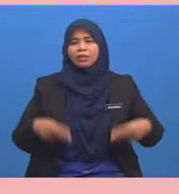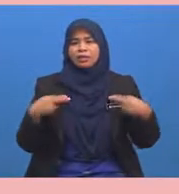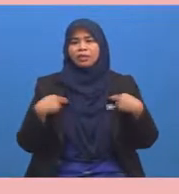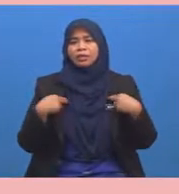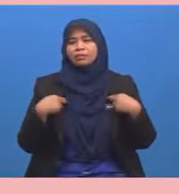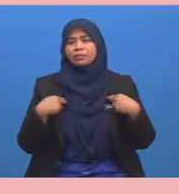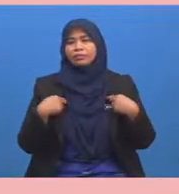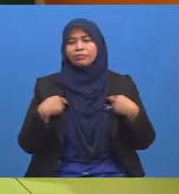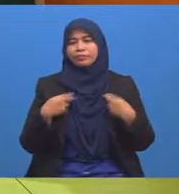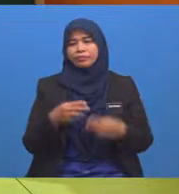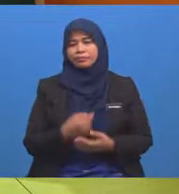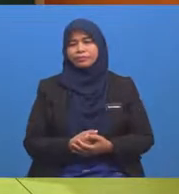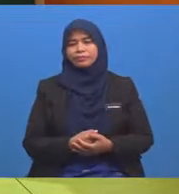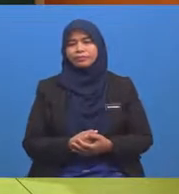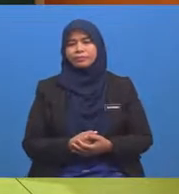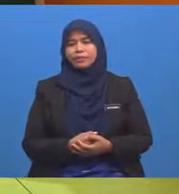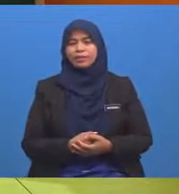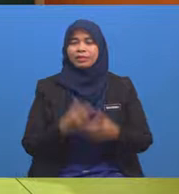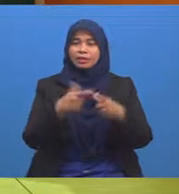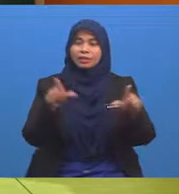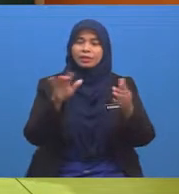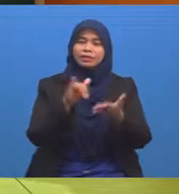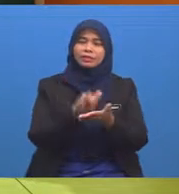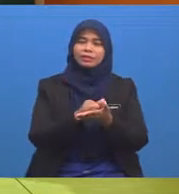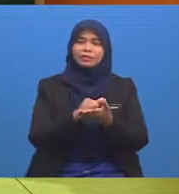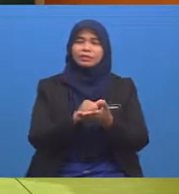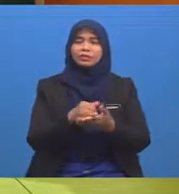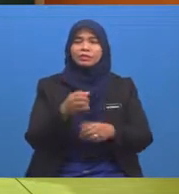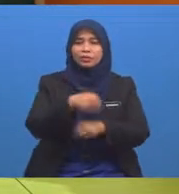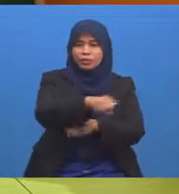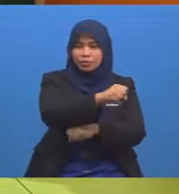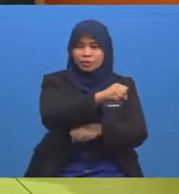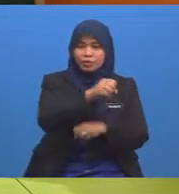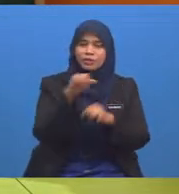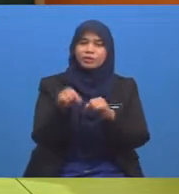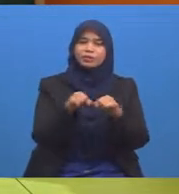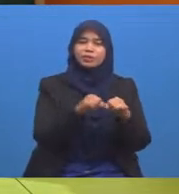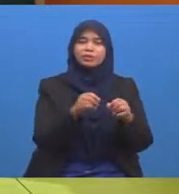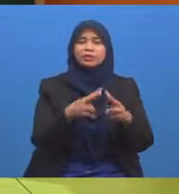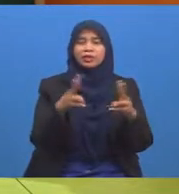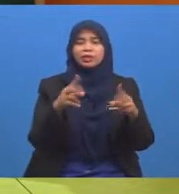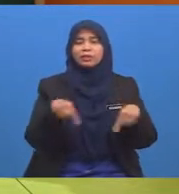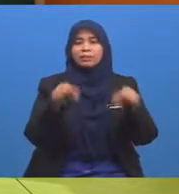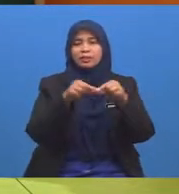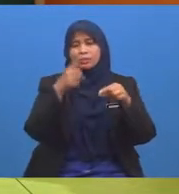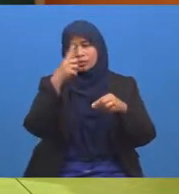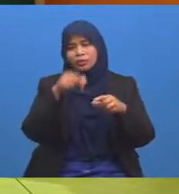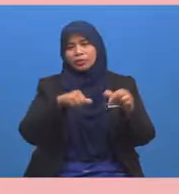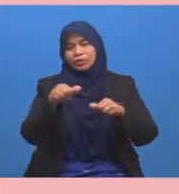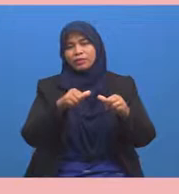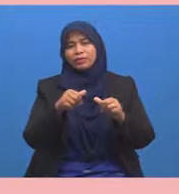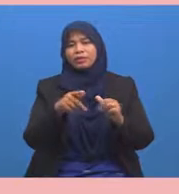perikanan. Selain itu, aliran air sungai juga sangat penting kepada aktiviti